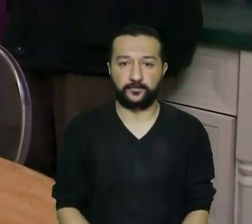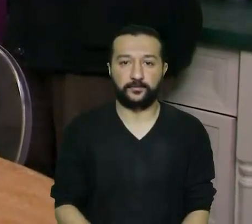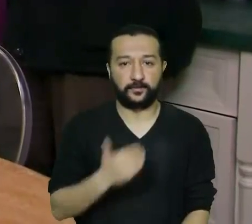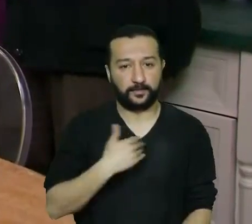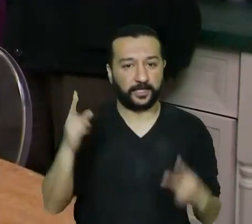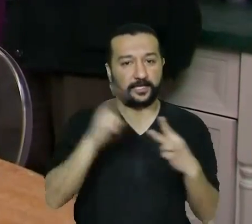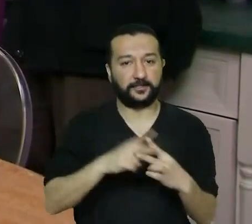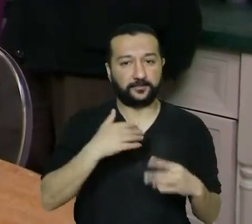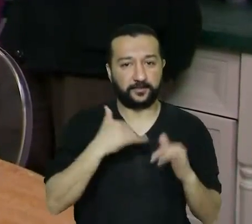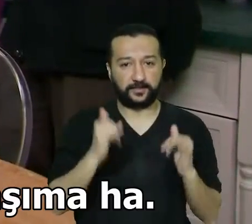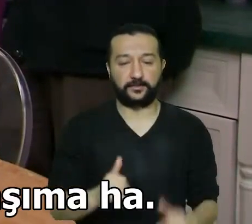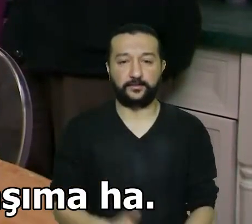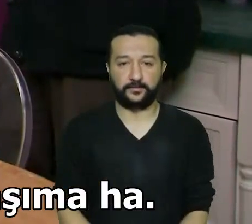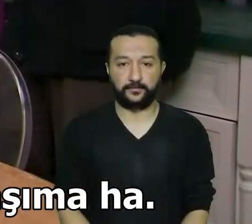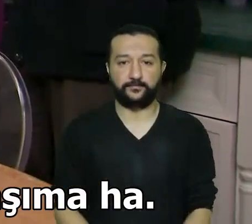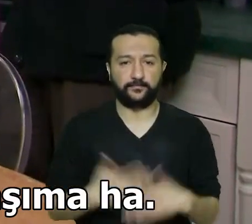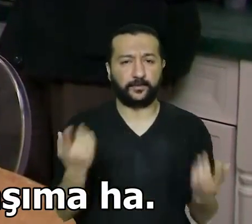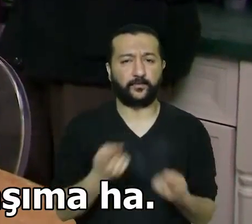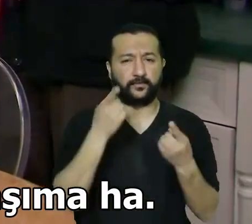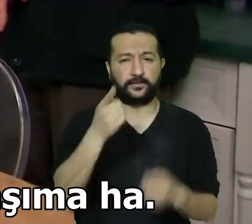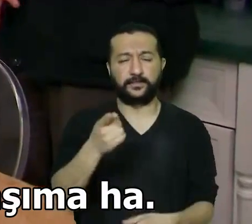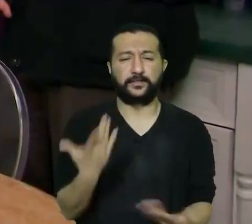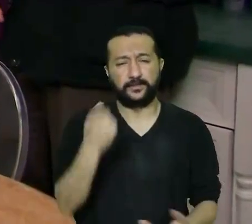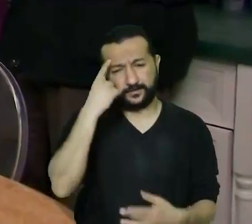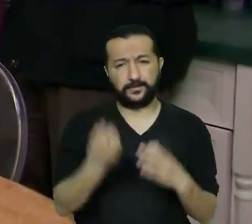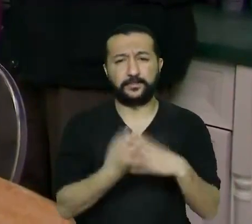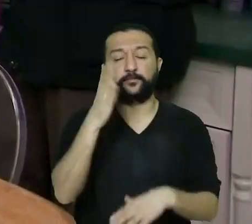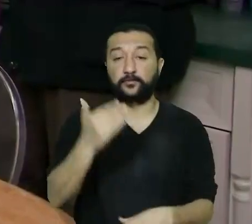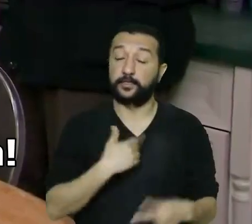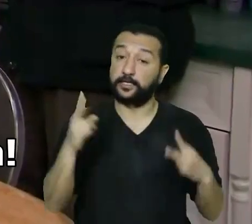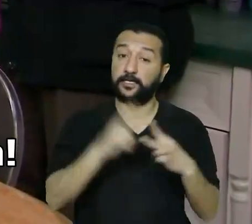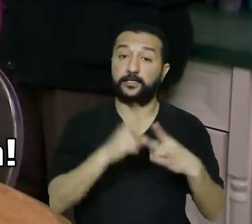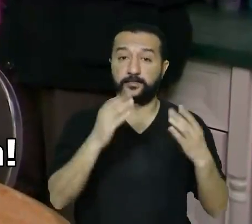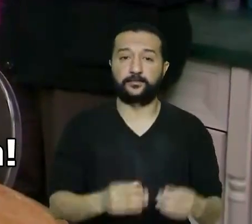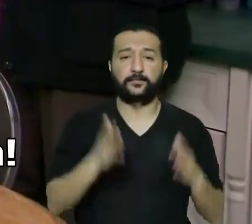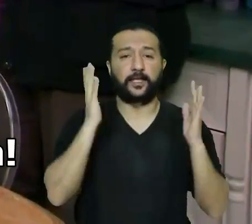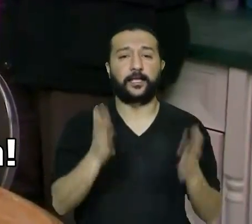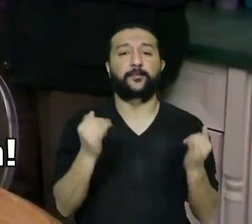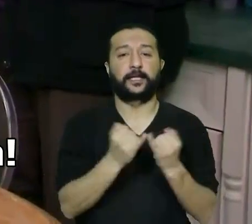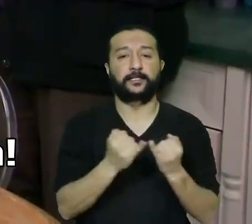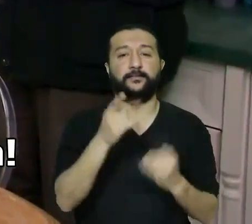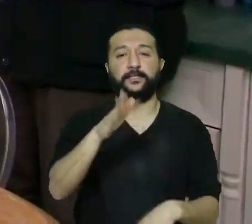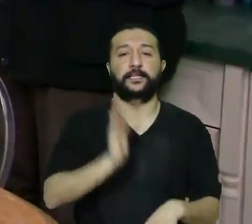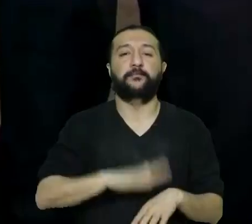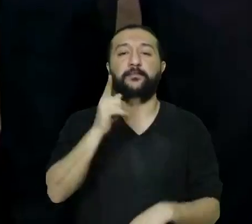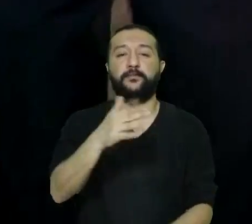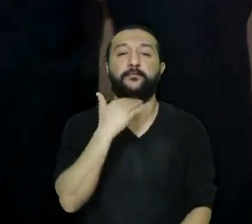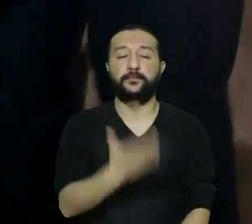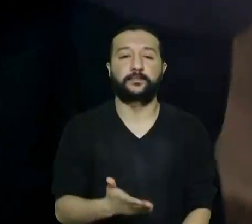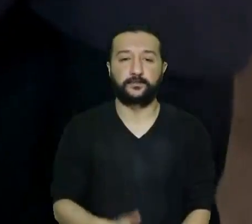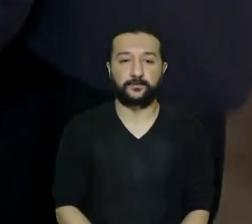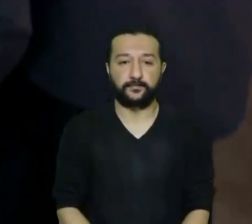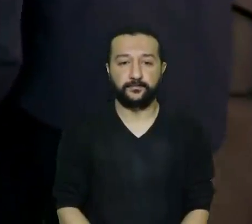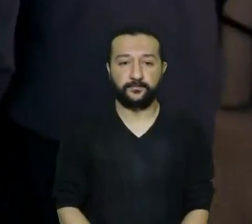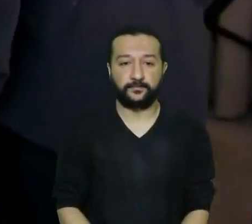Ben de katılacağım. Hay Allah'ım ya, sen çıkma başıma ha. Ben de katılacağım. Aman kardeşim yapma ya, aman. Nurhan